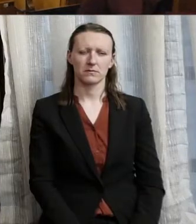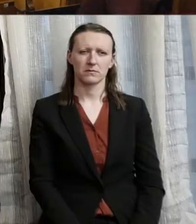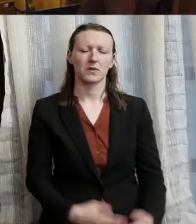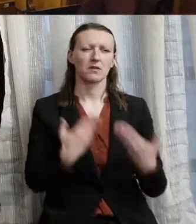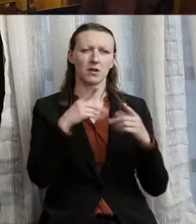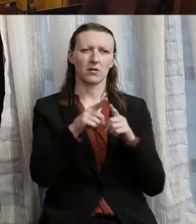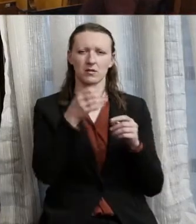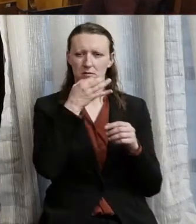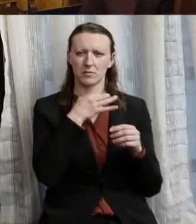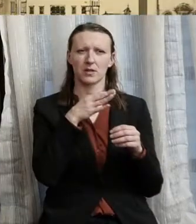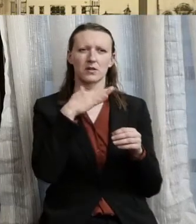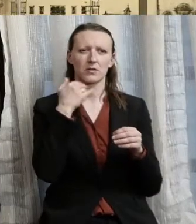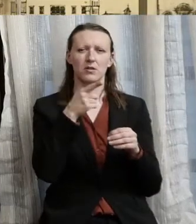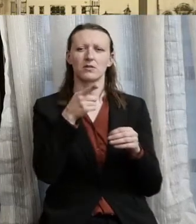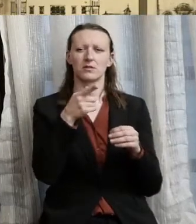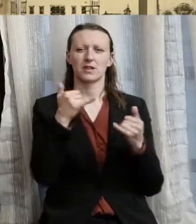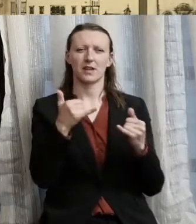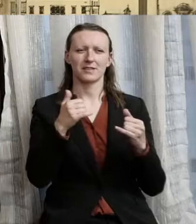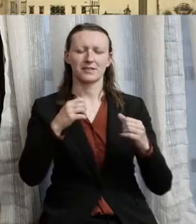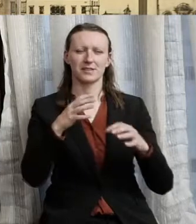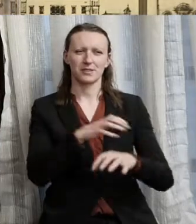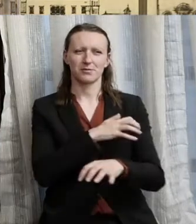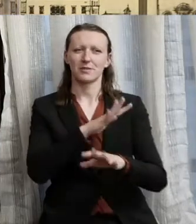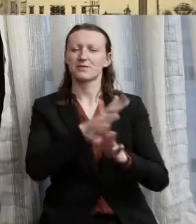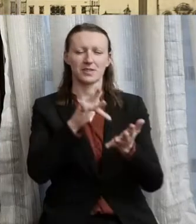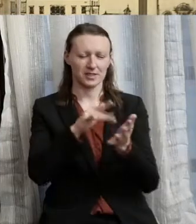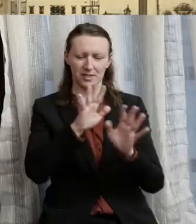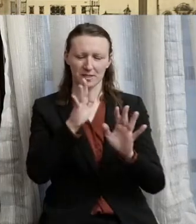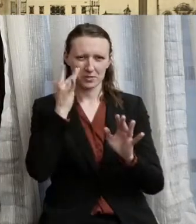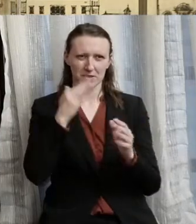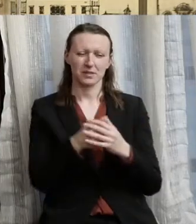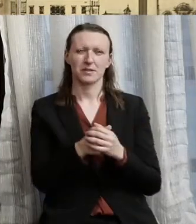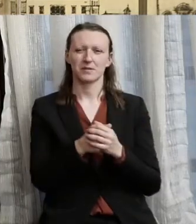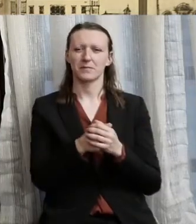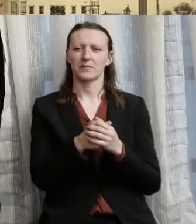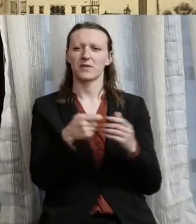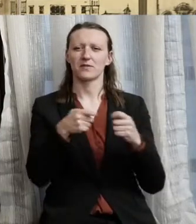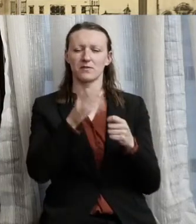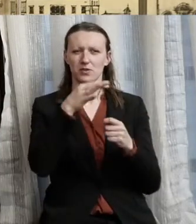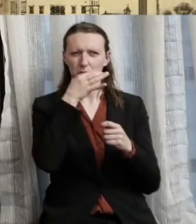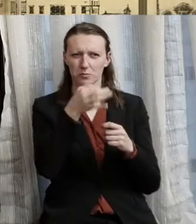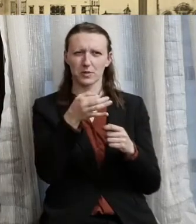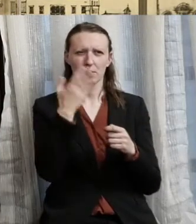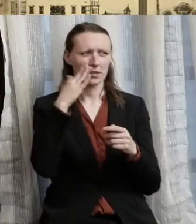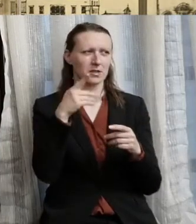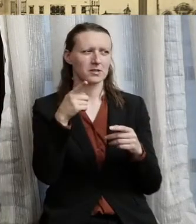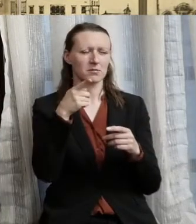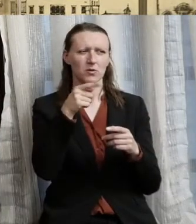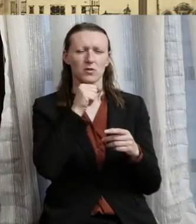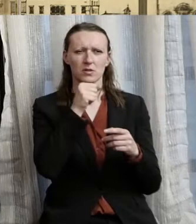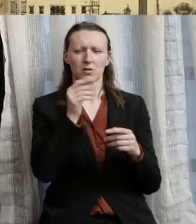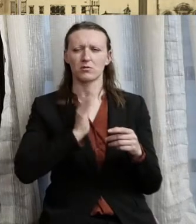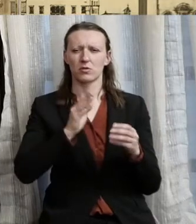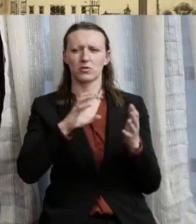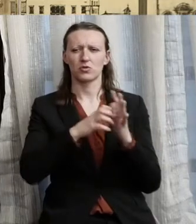Hvala kolegice na pitanje, dosta ste dinamični danas. Sve ćemo stići pomalo. Dakle, što se tiče vašeg pitanja, ne znam za tu izjavu